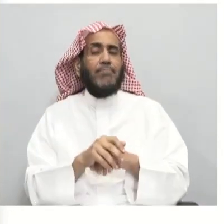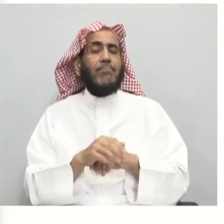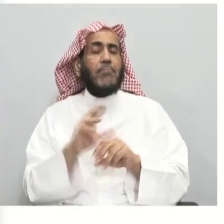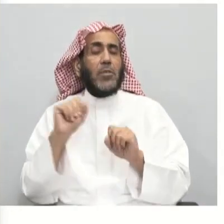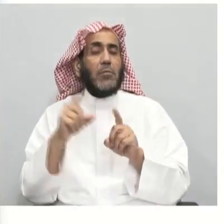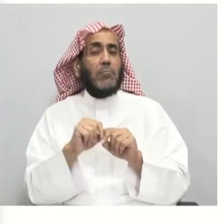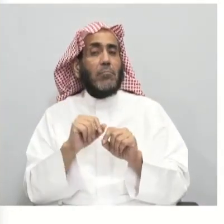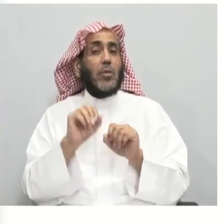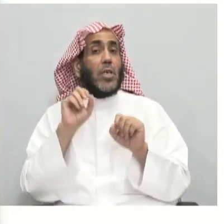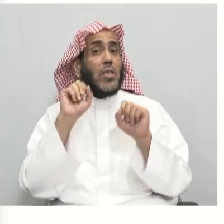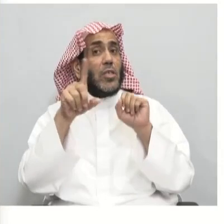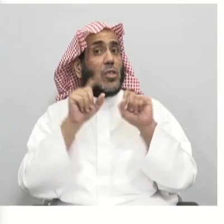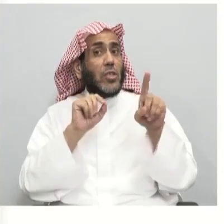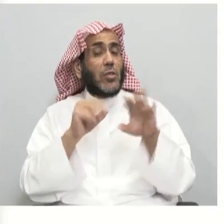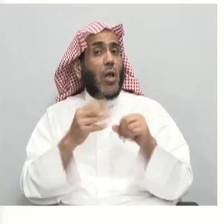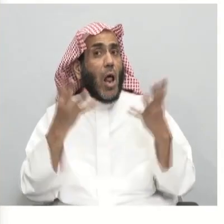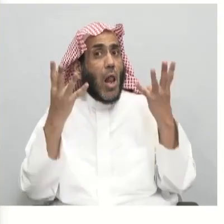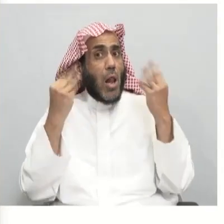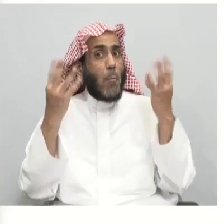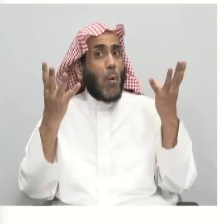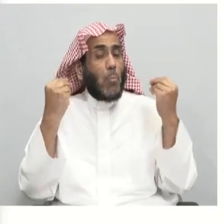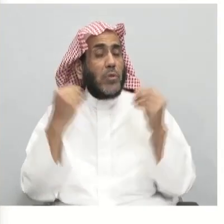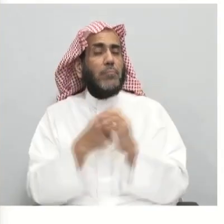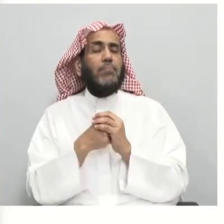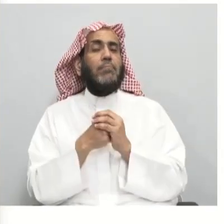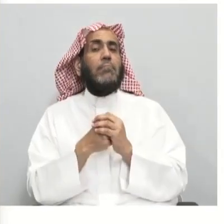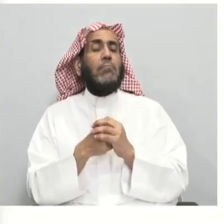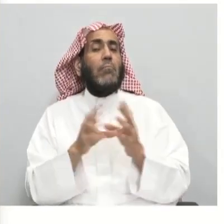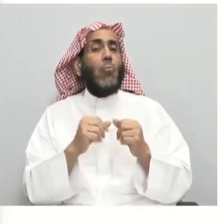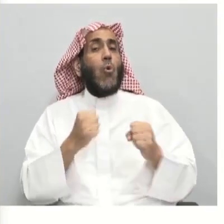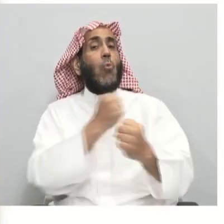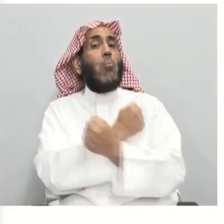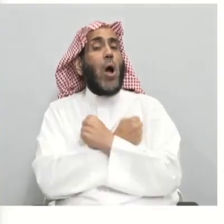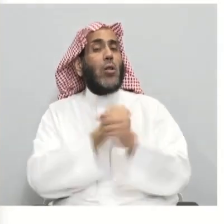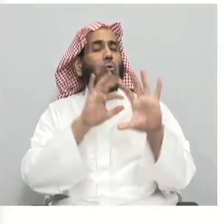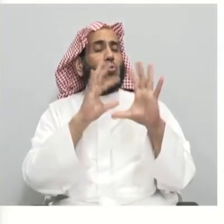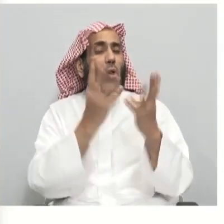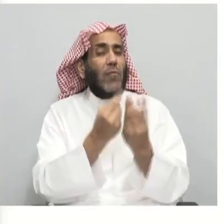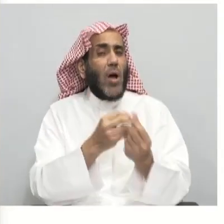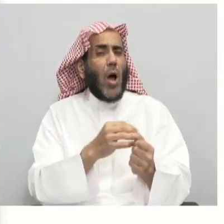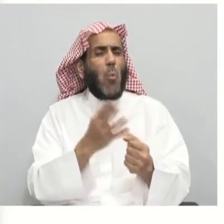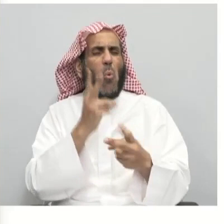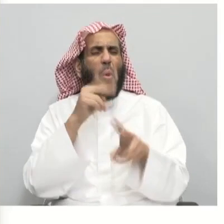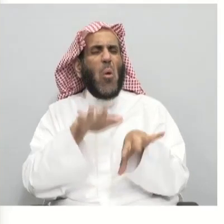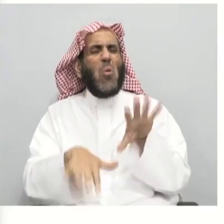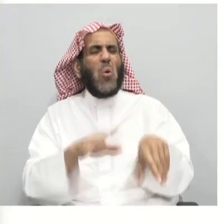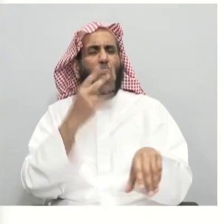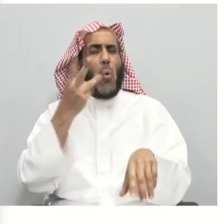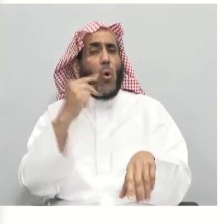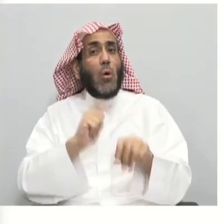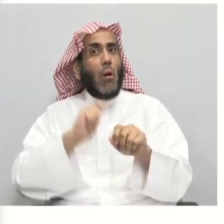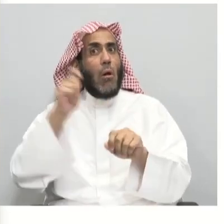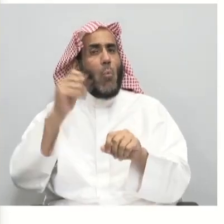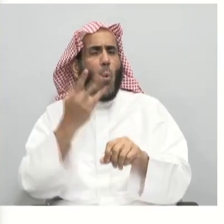احسنتم هي الشبكه المعلوماتيه معارض التحف الفنيه او الاثريه ذات